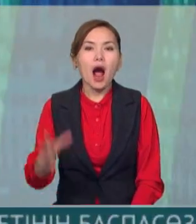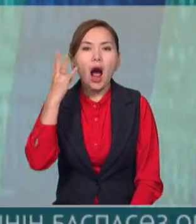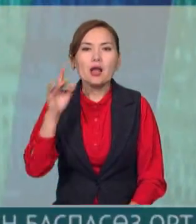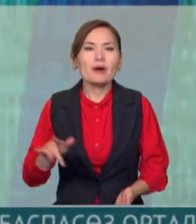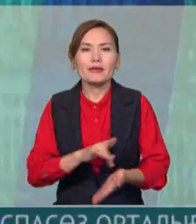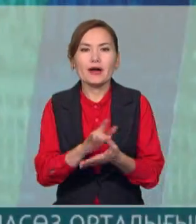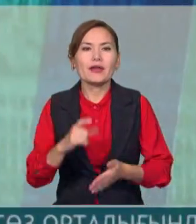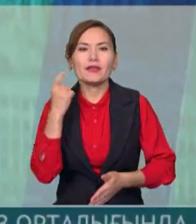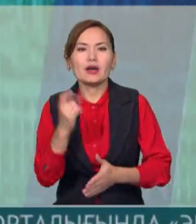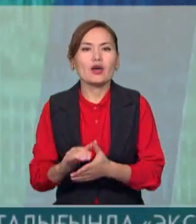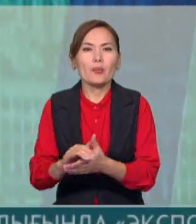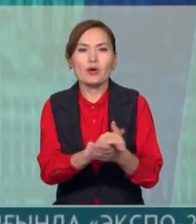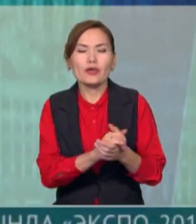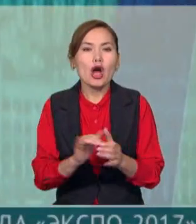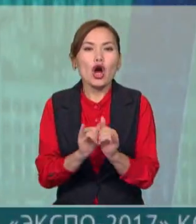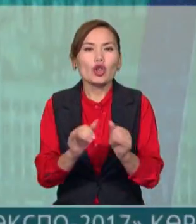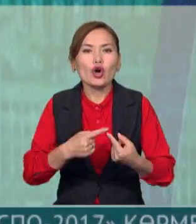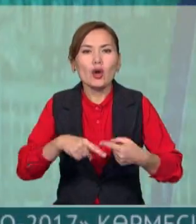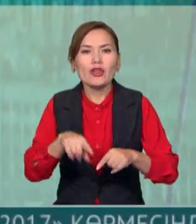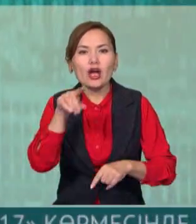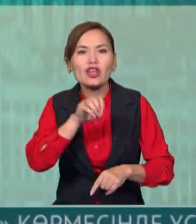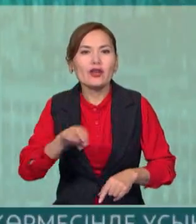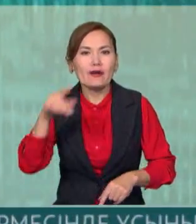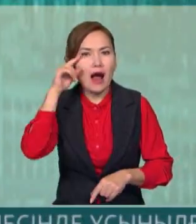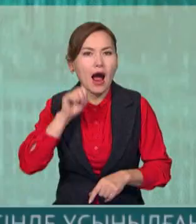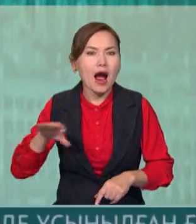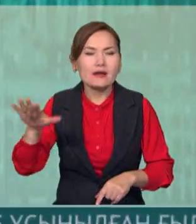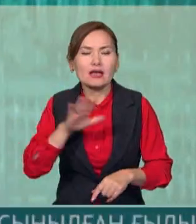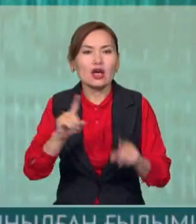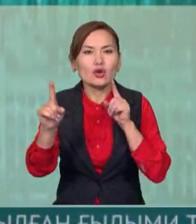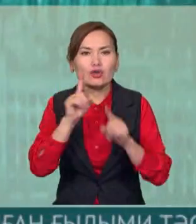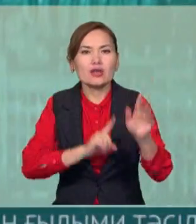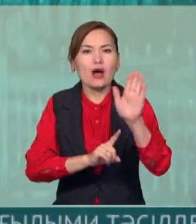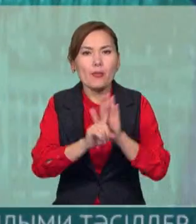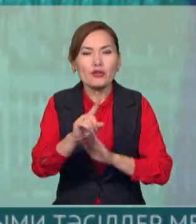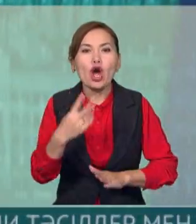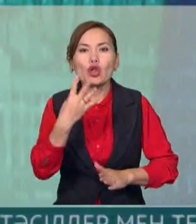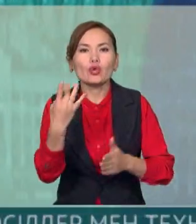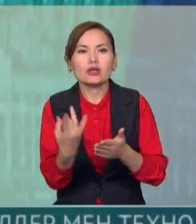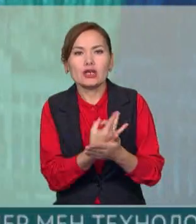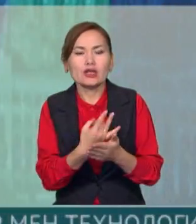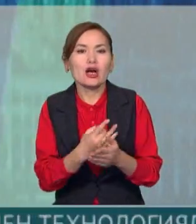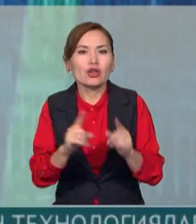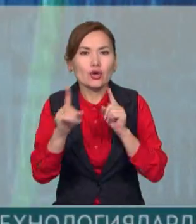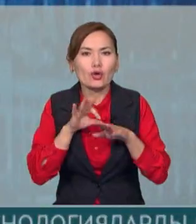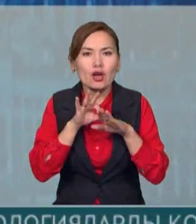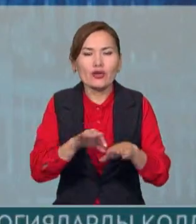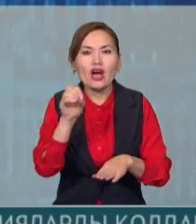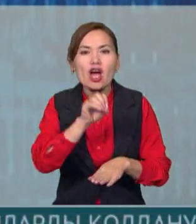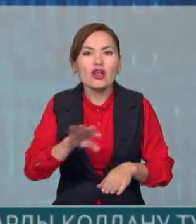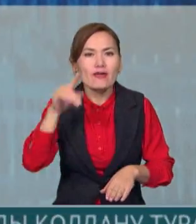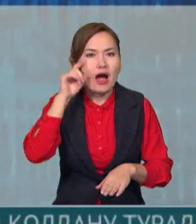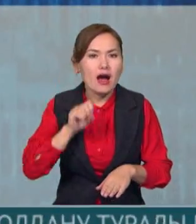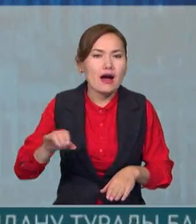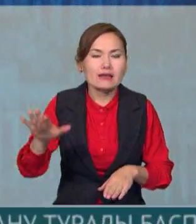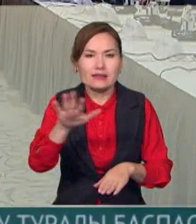Алматыда экономикалық ынтымақтастық және даму ұйымының Еуразия апталығы басталды. Осымен 4-ші рет ұйымдастырылып отырған жиын Еуразия құрлығында